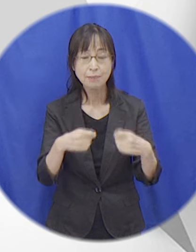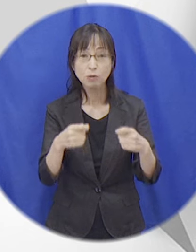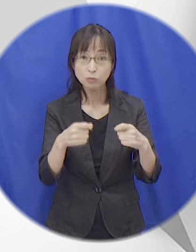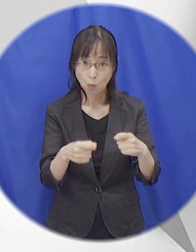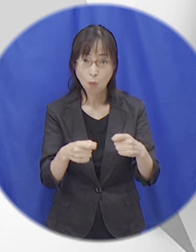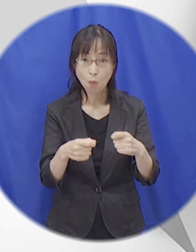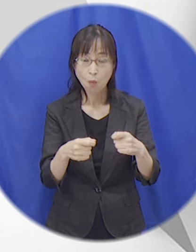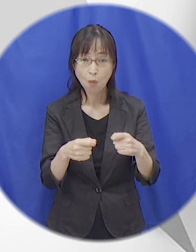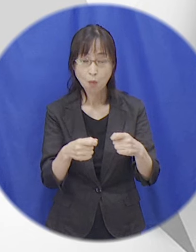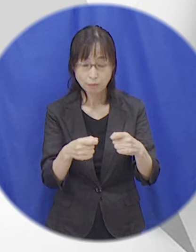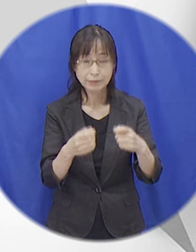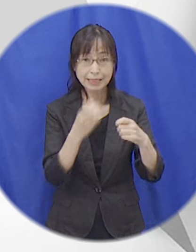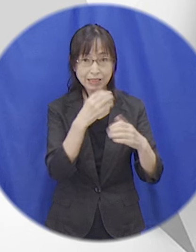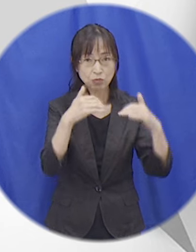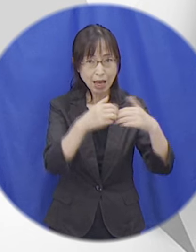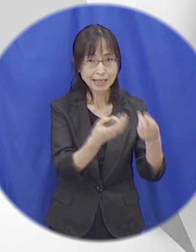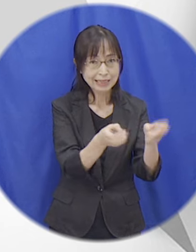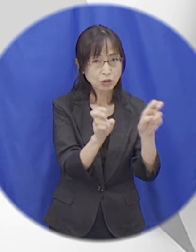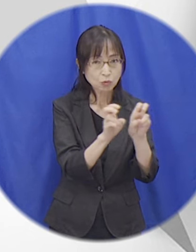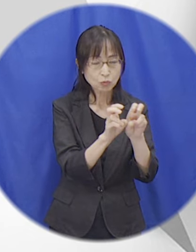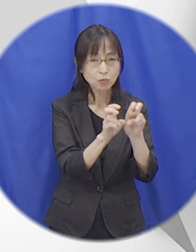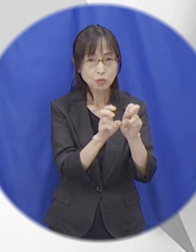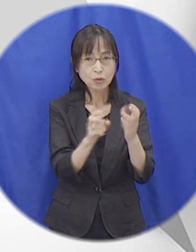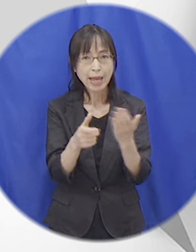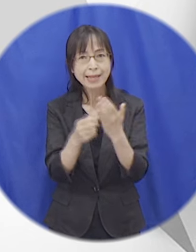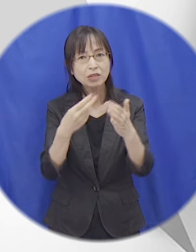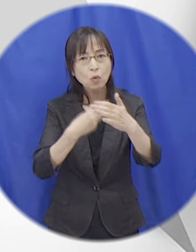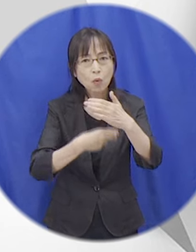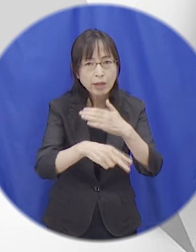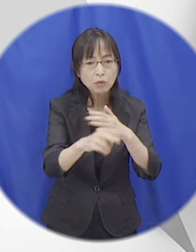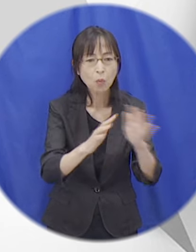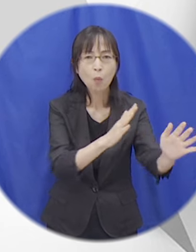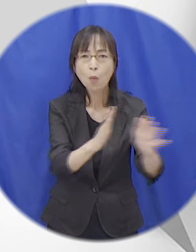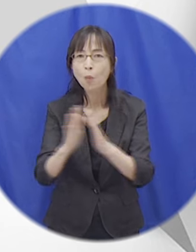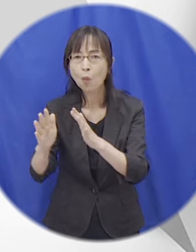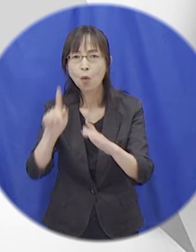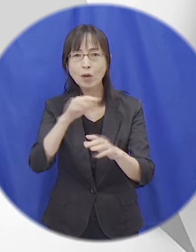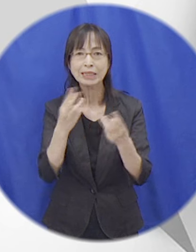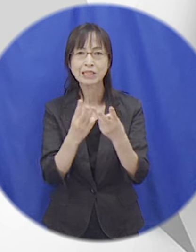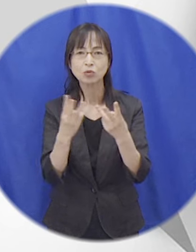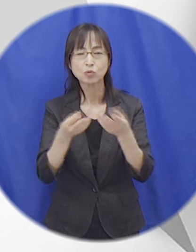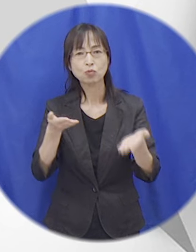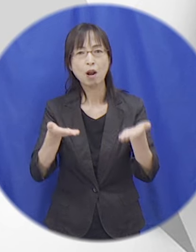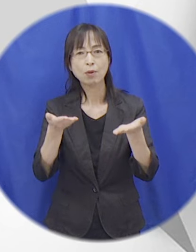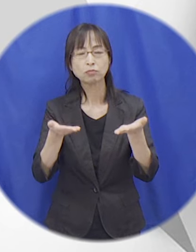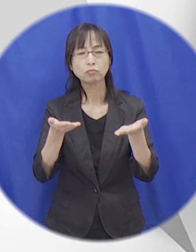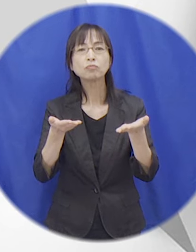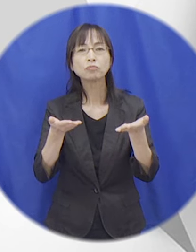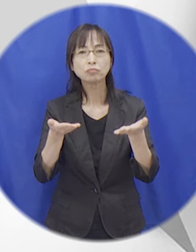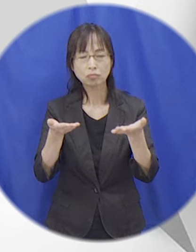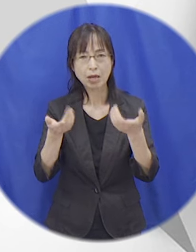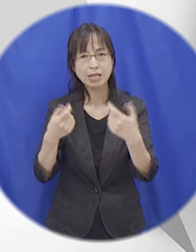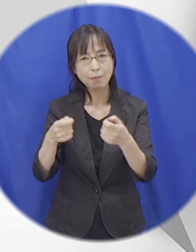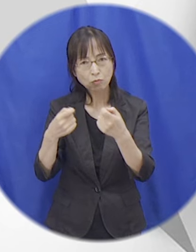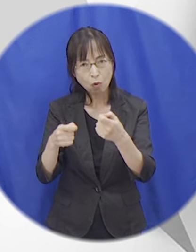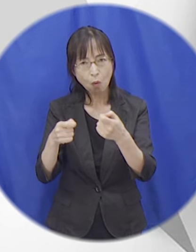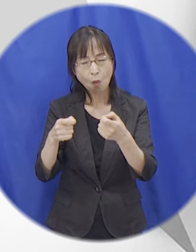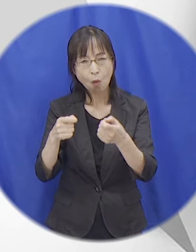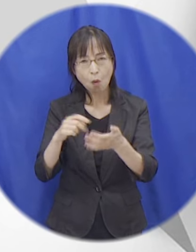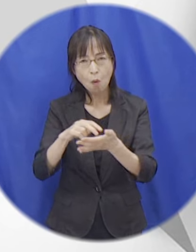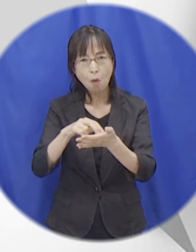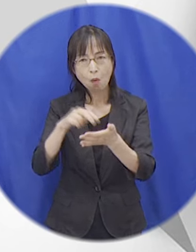と渋谷新宿の町に降り立つ来街者の人数を比較するとですね、はい、池袋に降り立